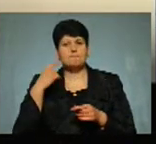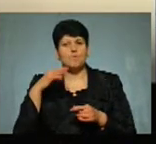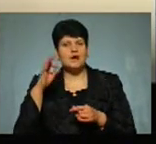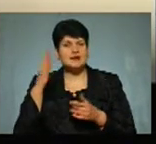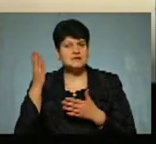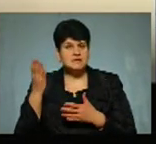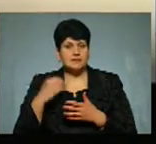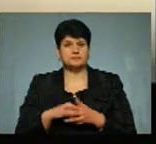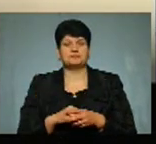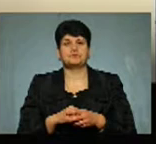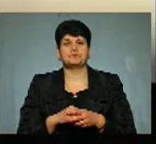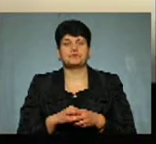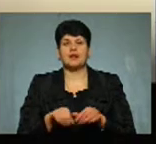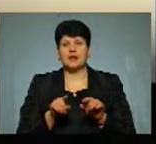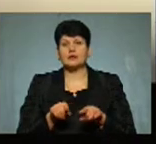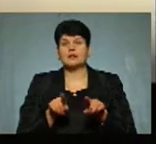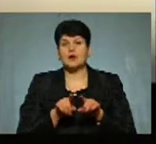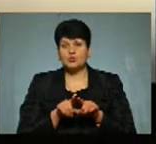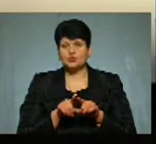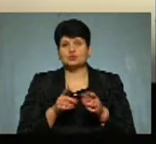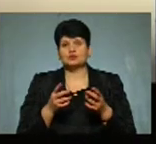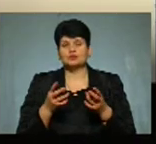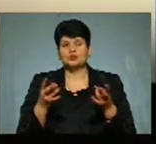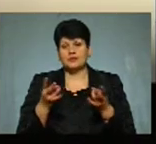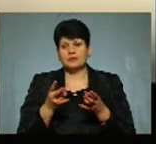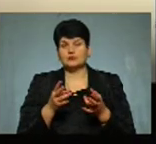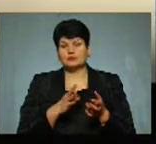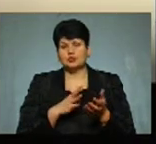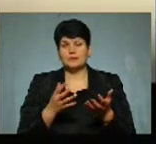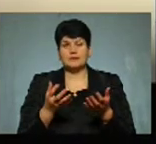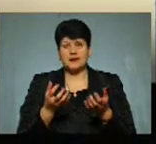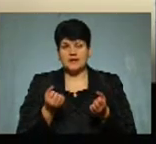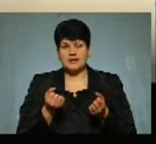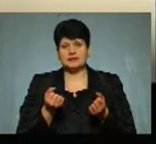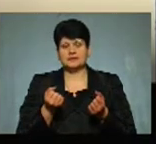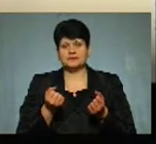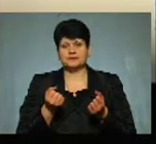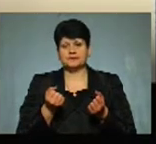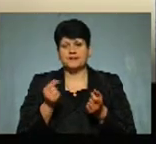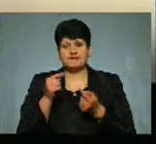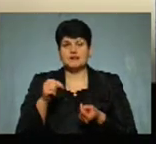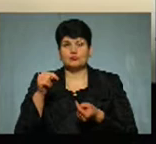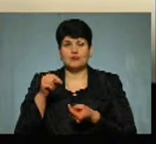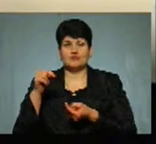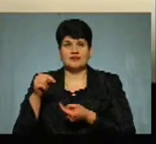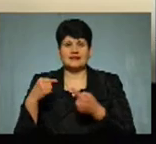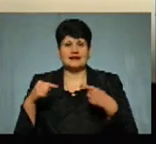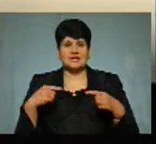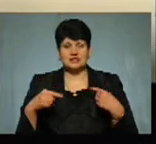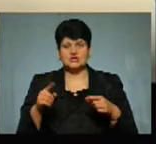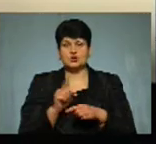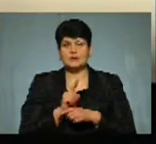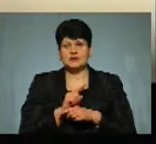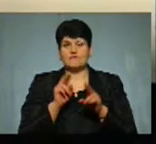поліції. Також потрібно було прийняти відповідні інші нормативно-правові,